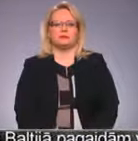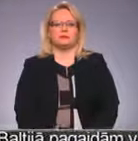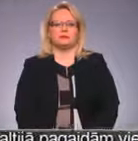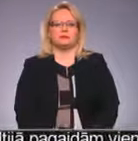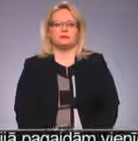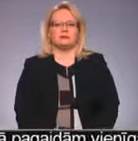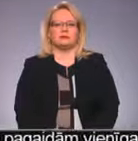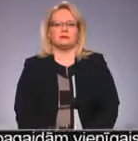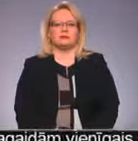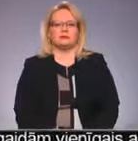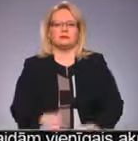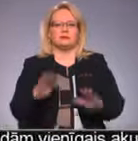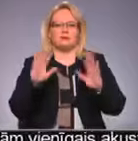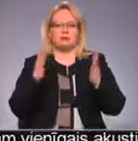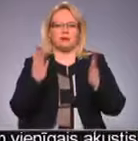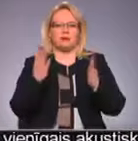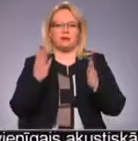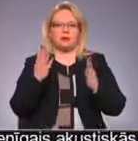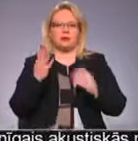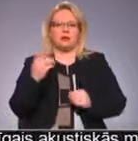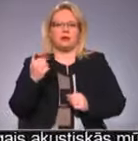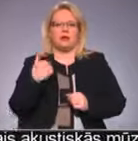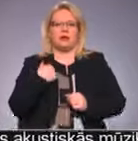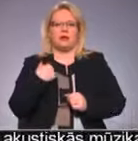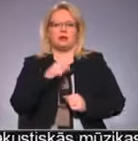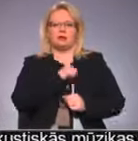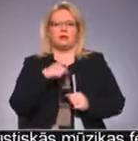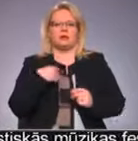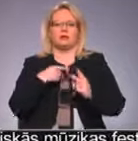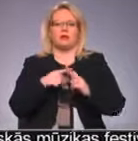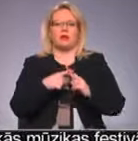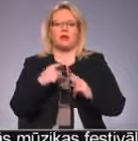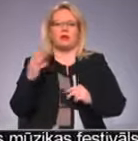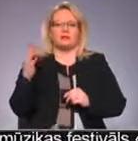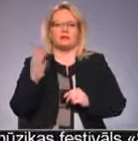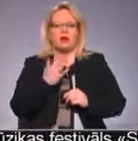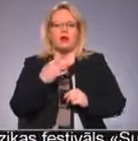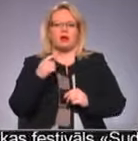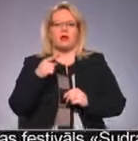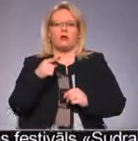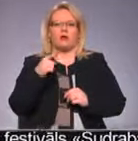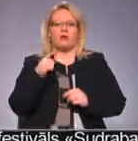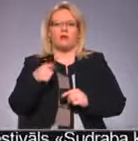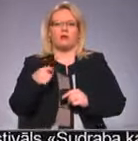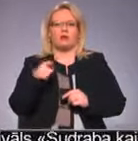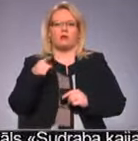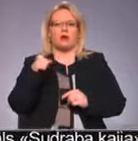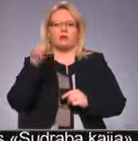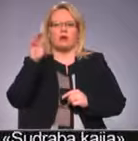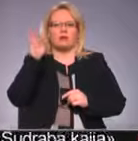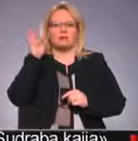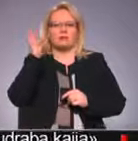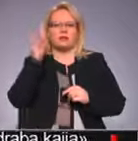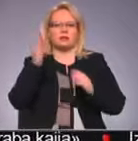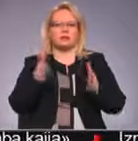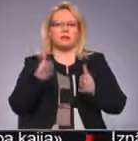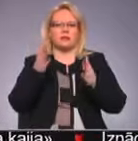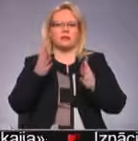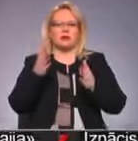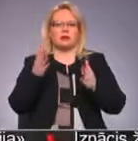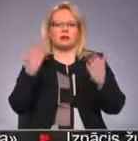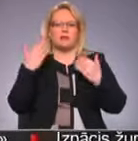Protips noņemts, bet es pats no Jelgavas, un Jelgavā ļoti slaviem psihiatriskā slimnīca. Viņa arī tādā parciņā atrodas,